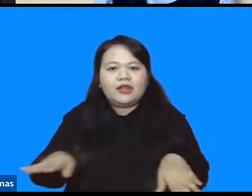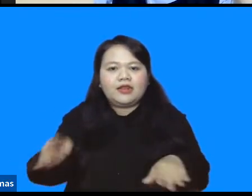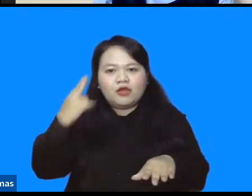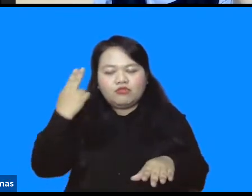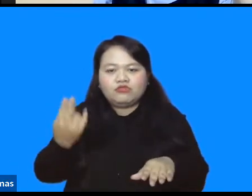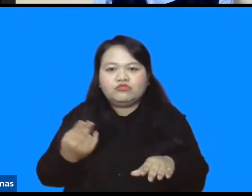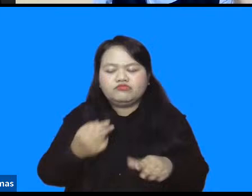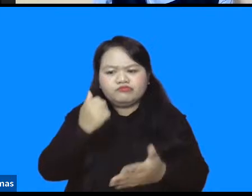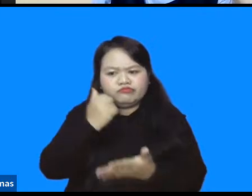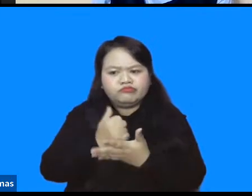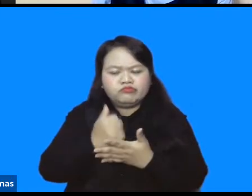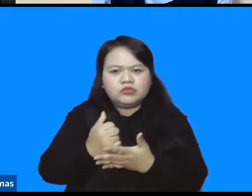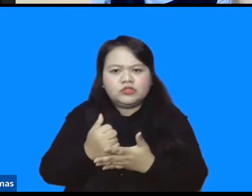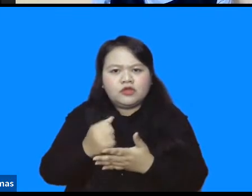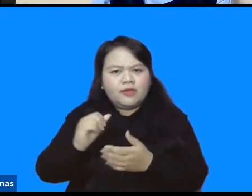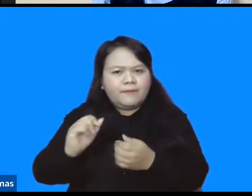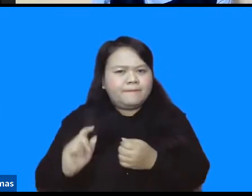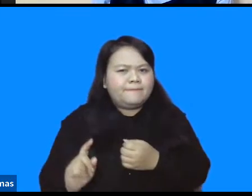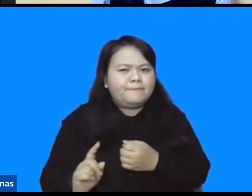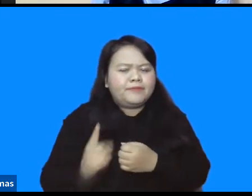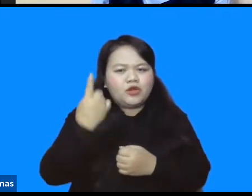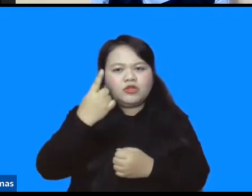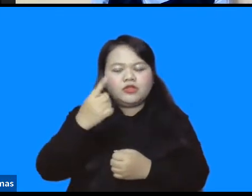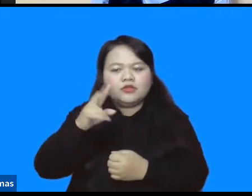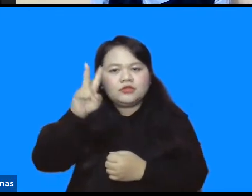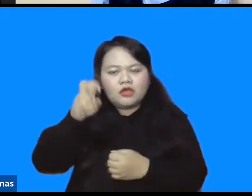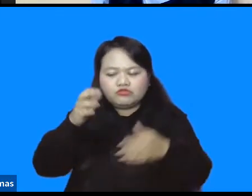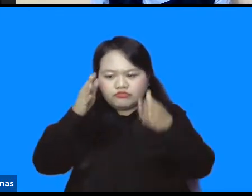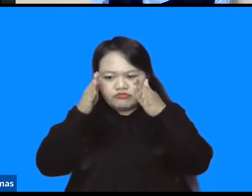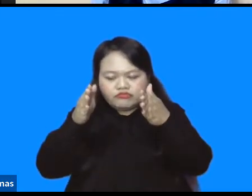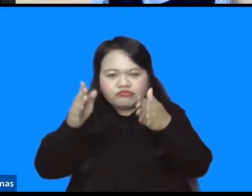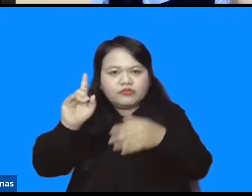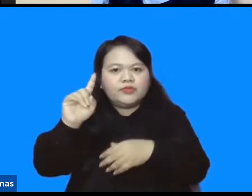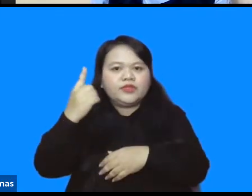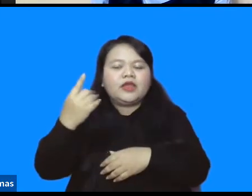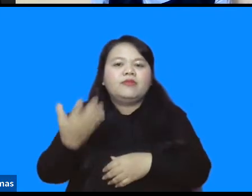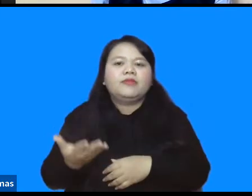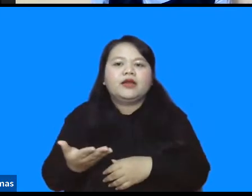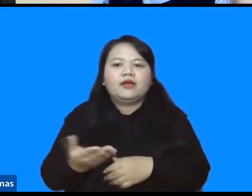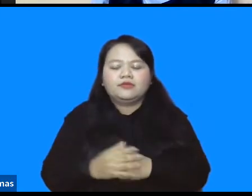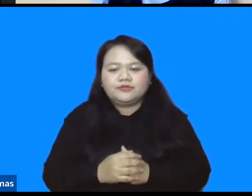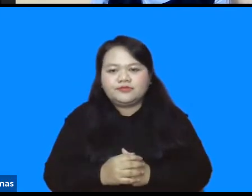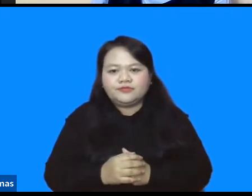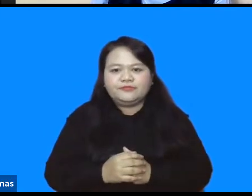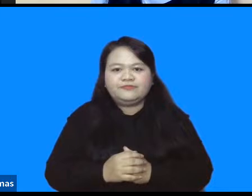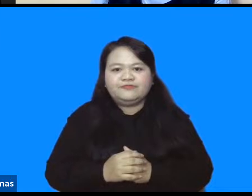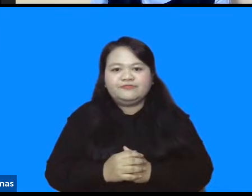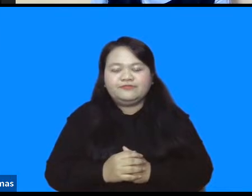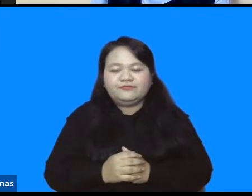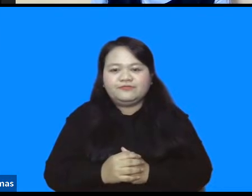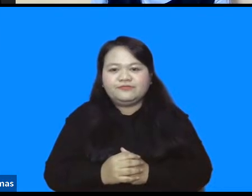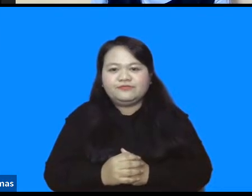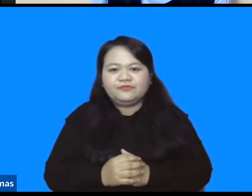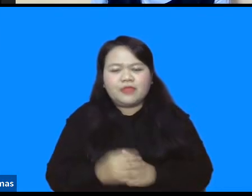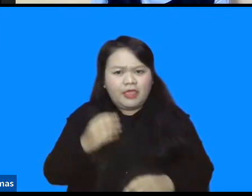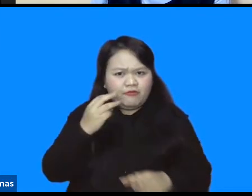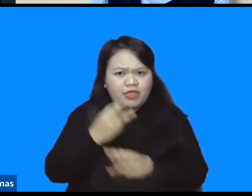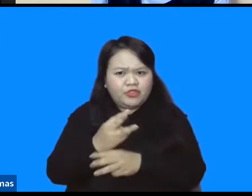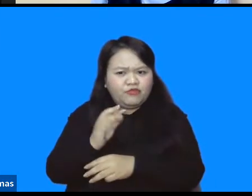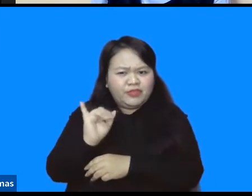menelurkan betul-betul apa sih prioritas yang harus diperhatikan oleh pemerintah ini gitu. Jadi menurut Bunda efektif